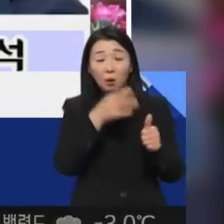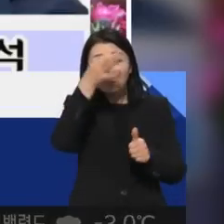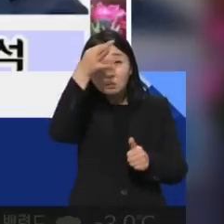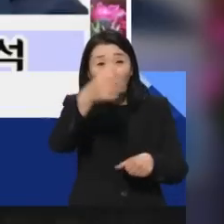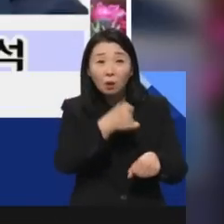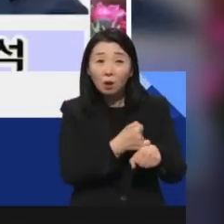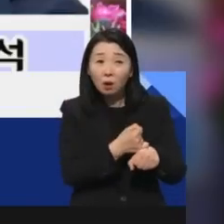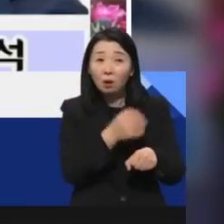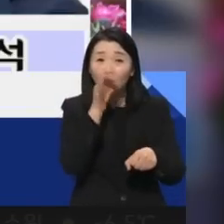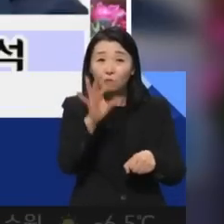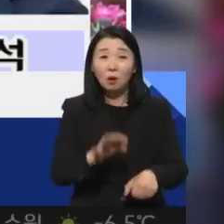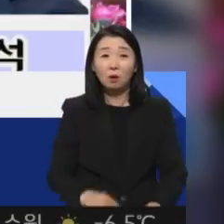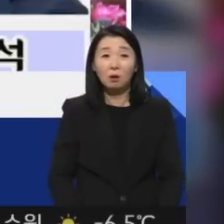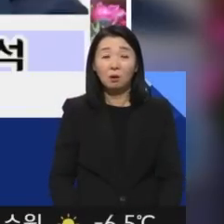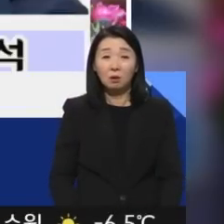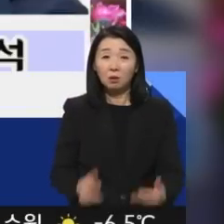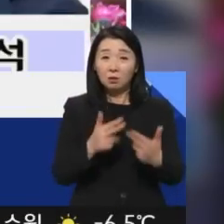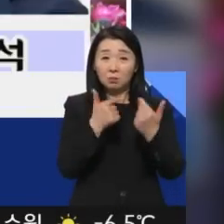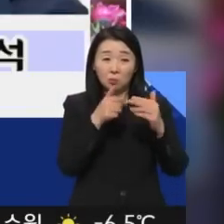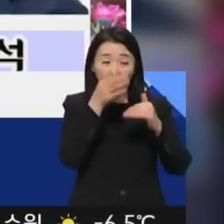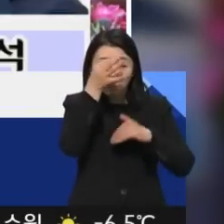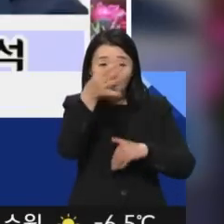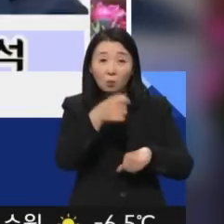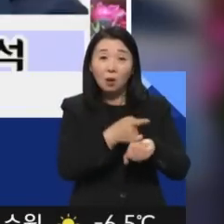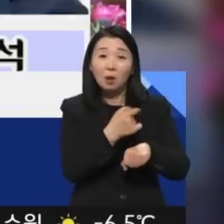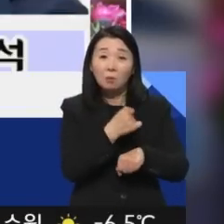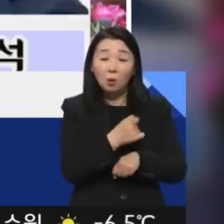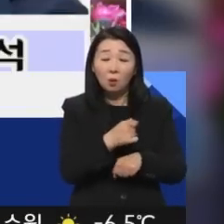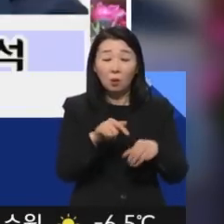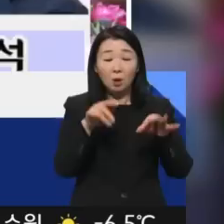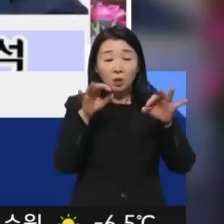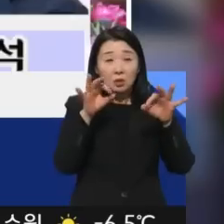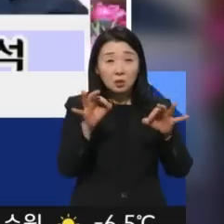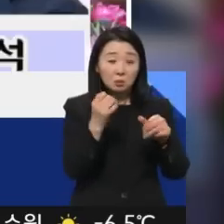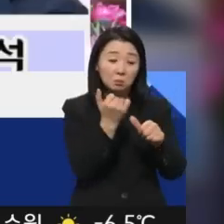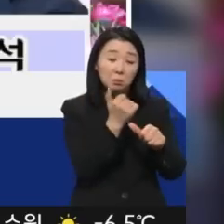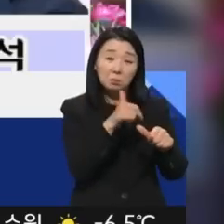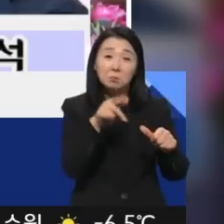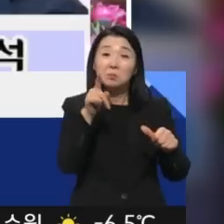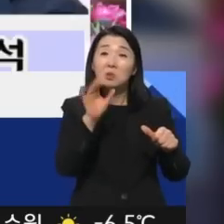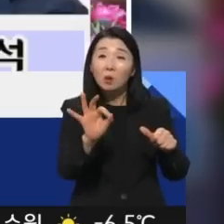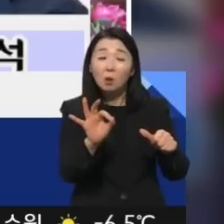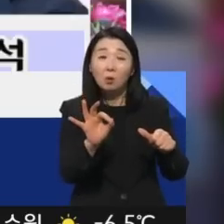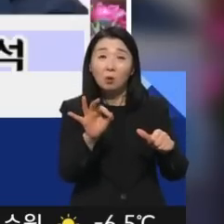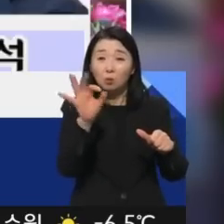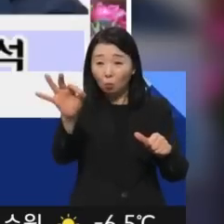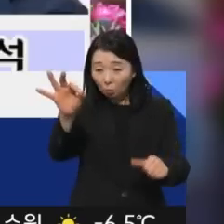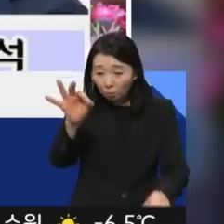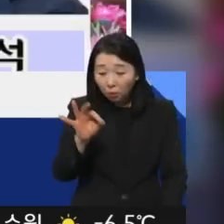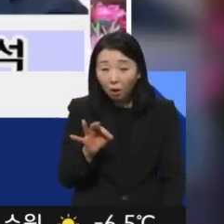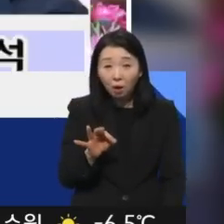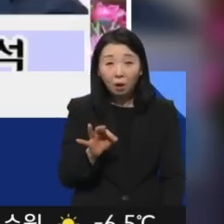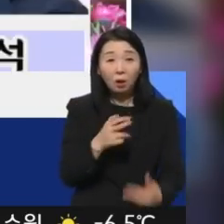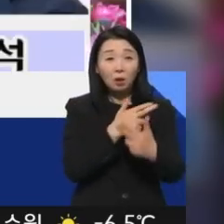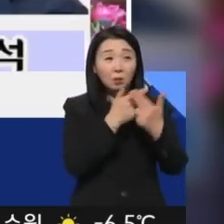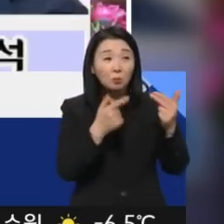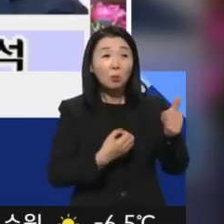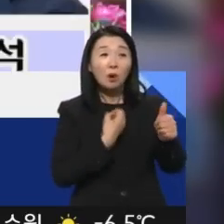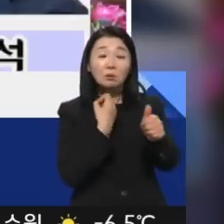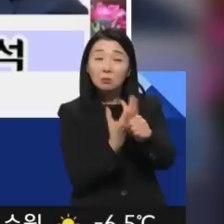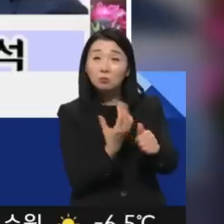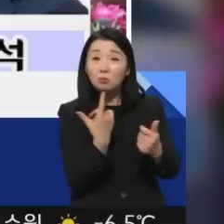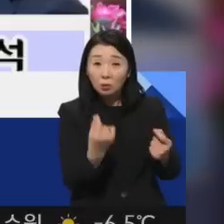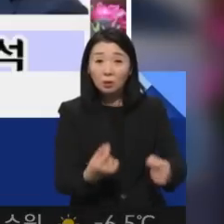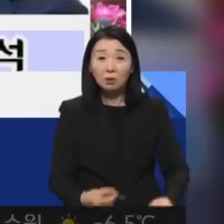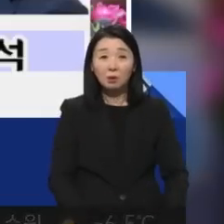사과하겠습니까? 예, 예. 이재명 대표가 사과한다는 거는 김용 정진상이가 돈을 받았다고 이재명 대표가 시인을 해주는 꼴이